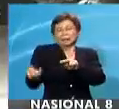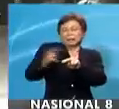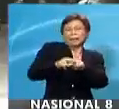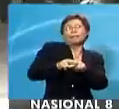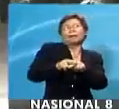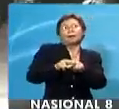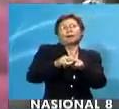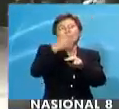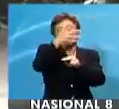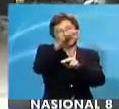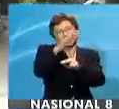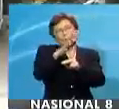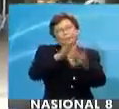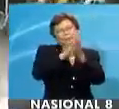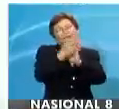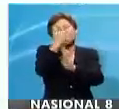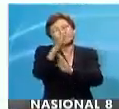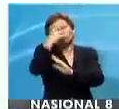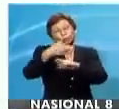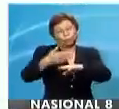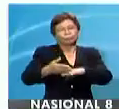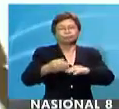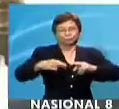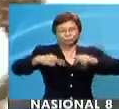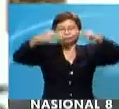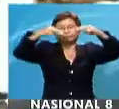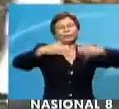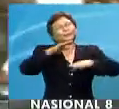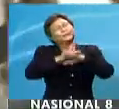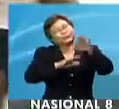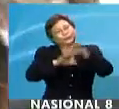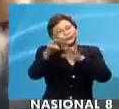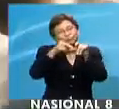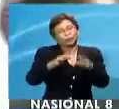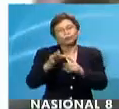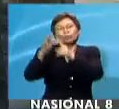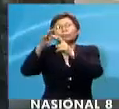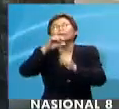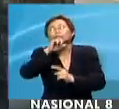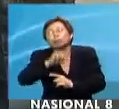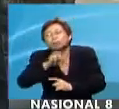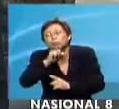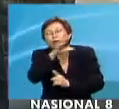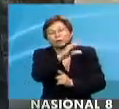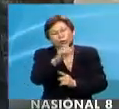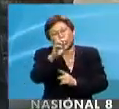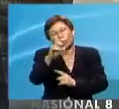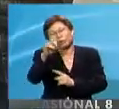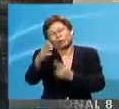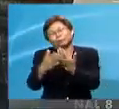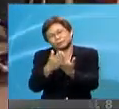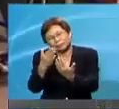kesemuanya 15 unit ia bagi meningkatkan keselesaan Kepada penumpang terutamanya golongan berusia dan kurang upaya